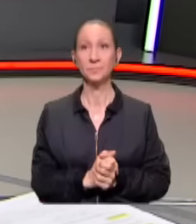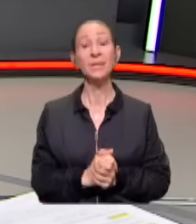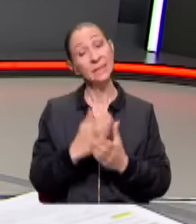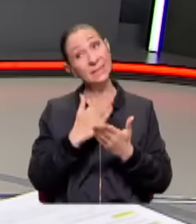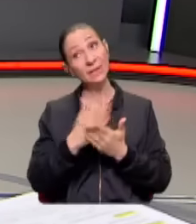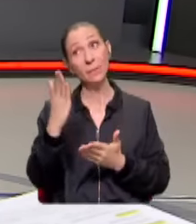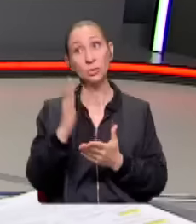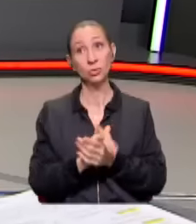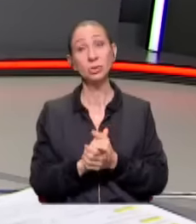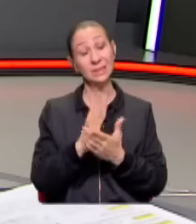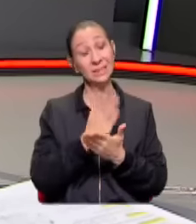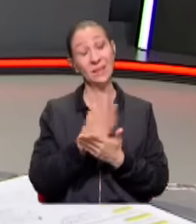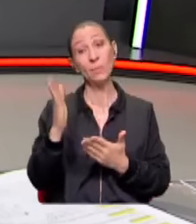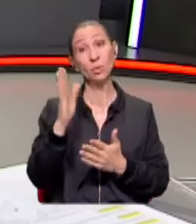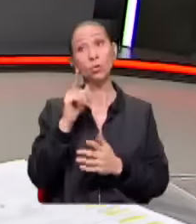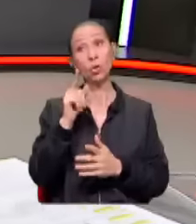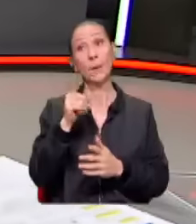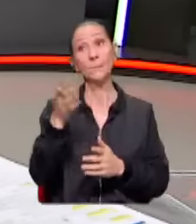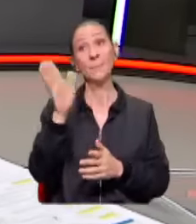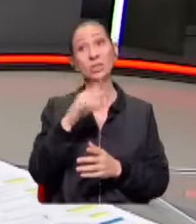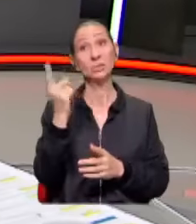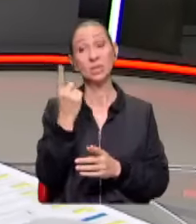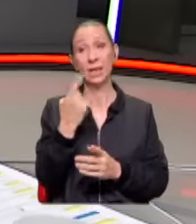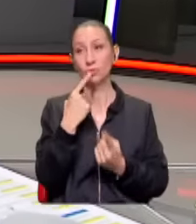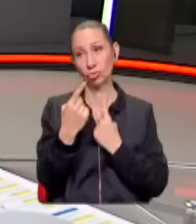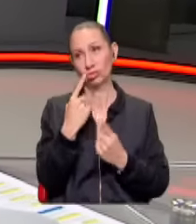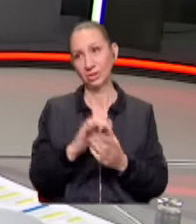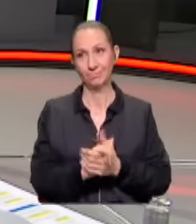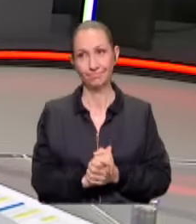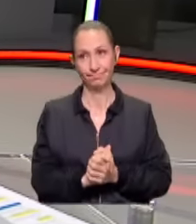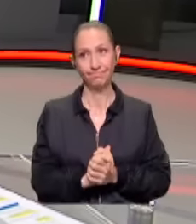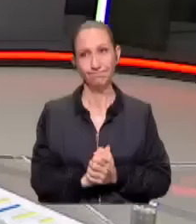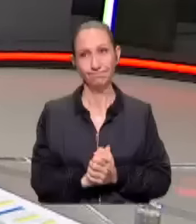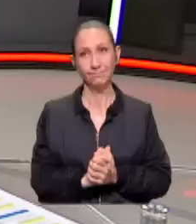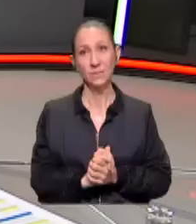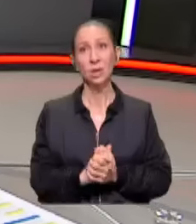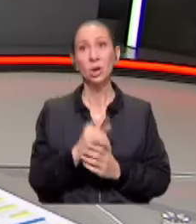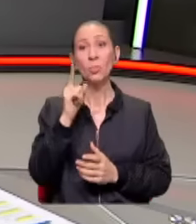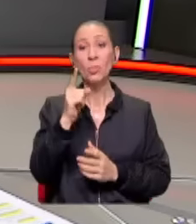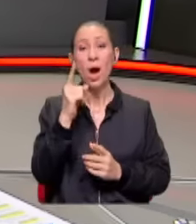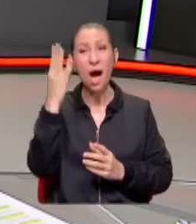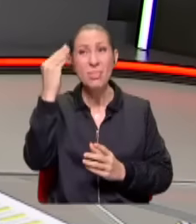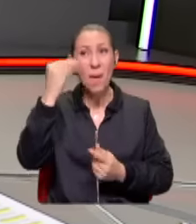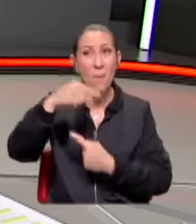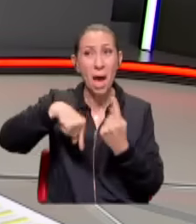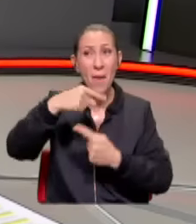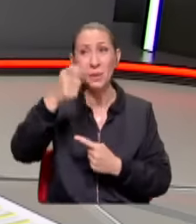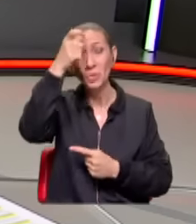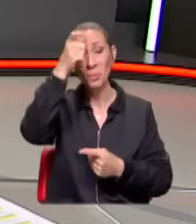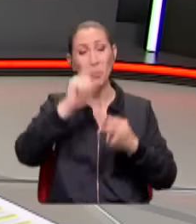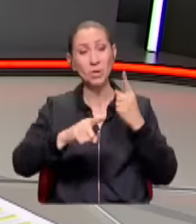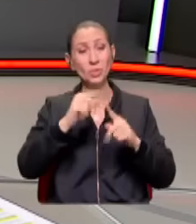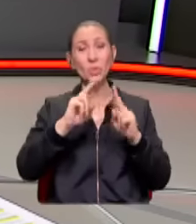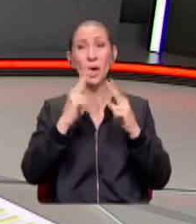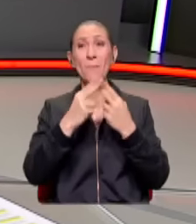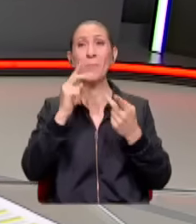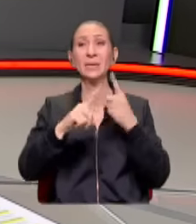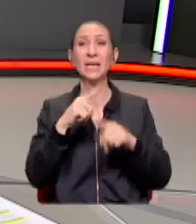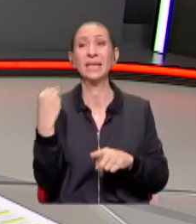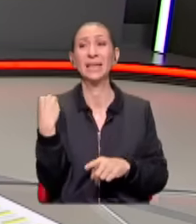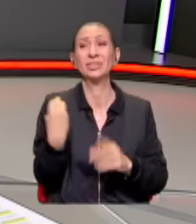Devam ediyoruz. Devam ediyoruz. Oradan başka şeyler de söyleyeceğiz efendim. Bu keramet arama işi de Türk siyasetinde ve dünya siyasetinde